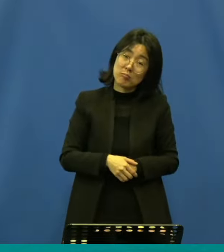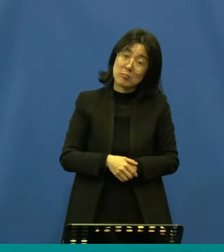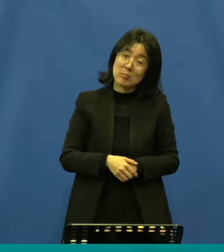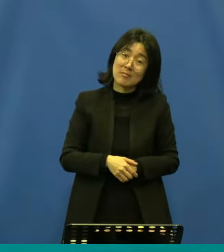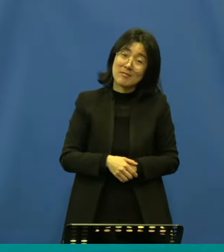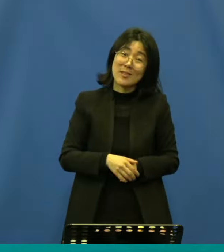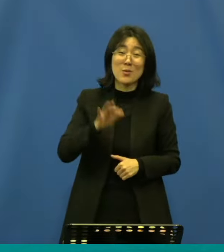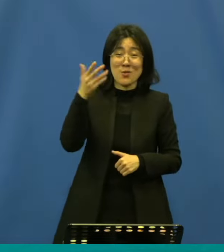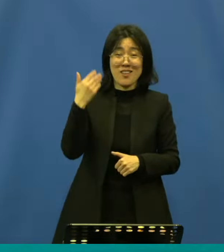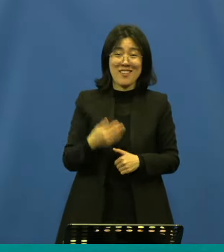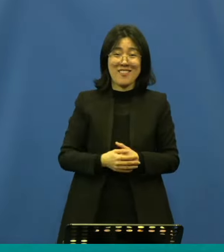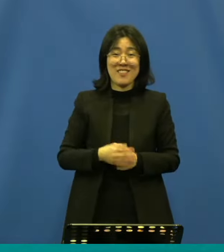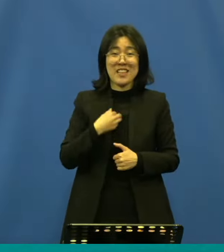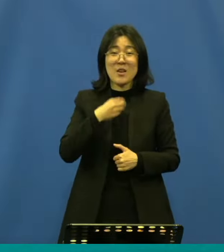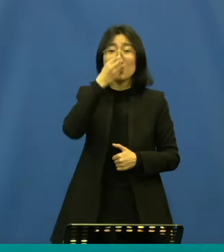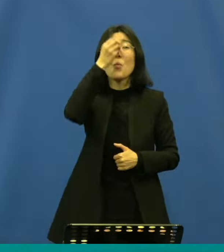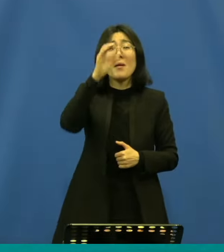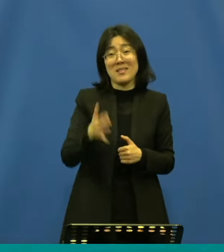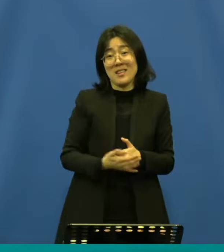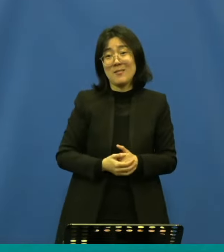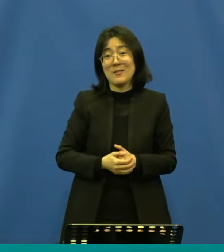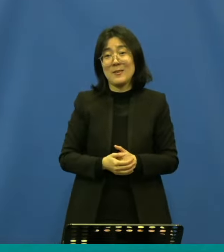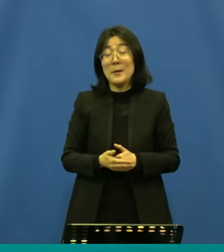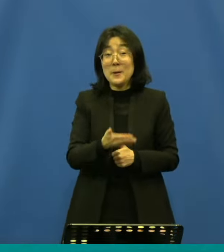여러분, 무엇을 말합니까? 우선 인간은